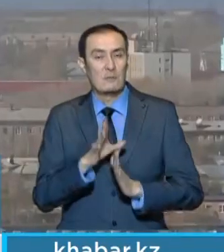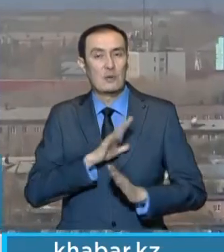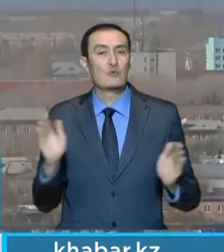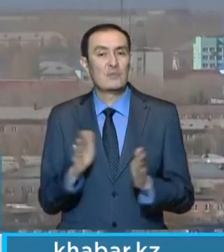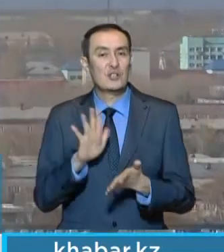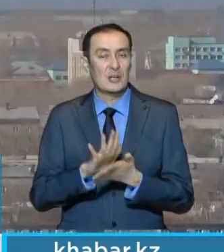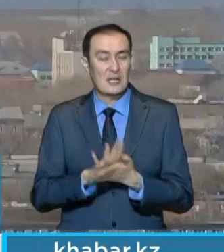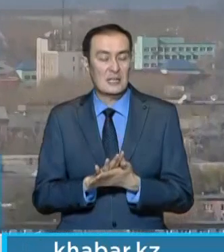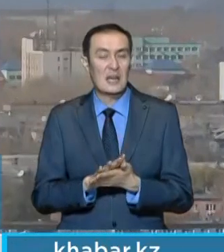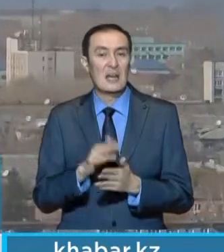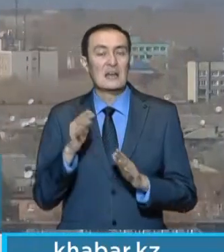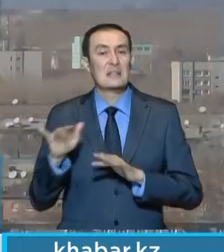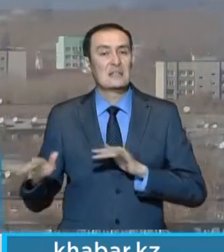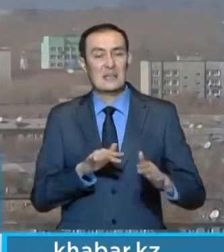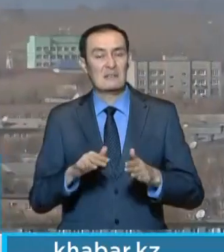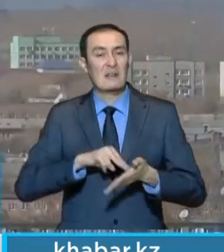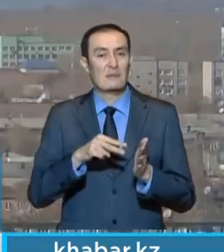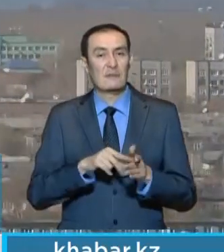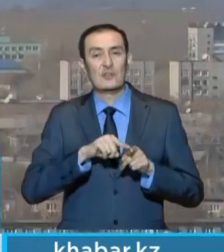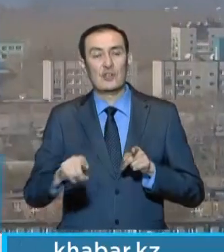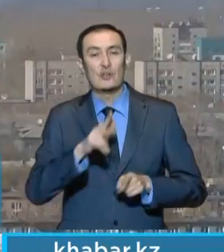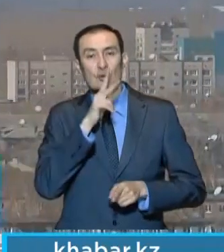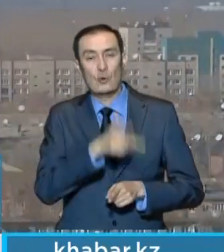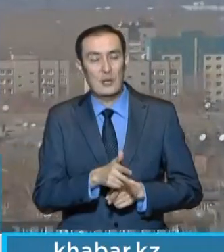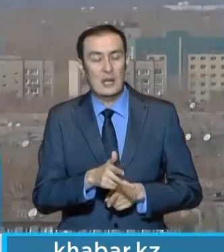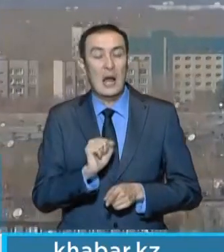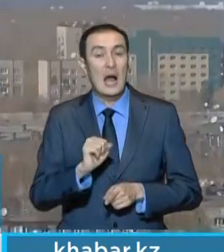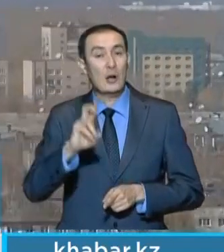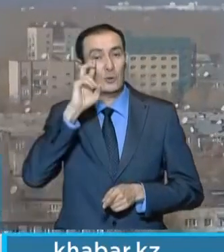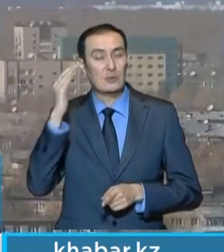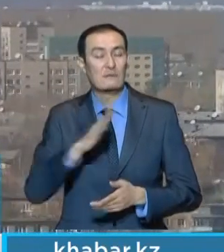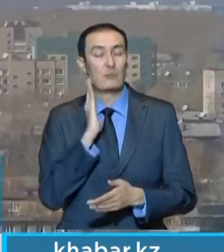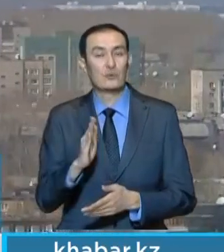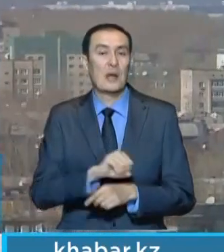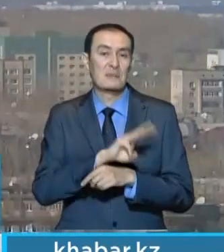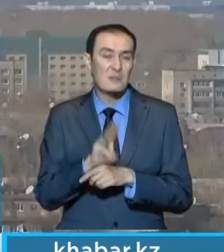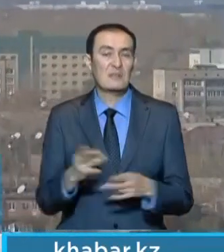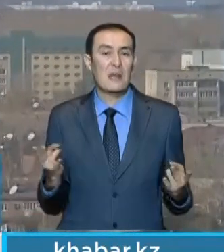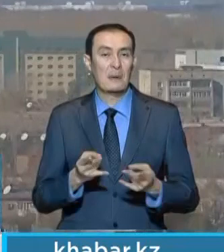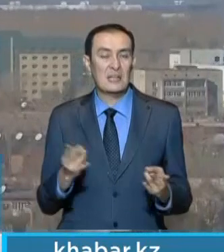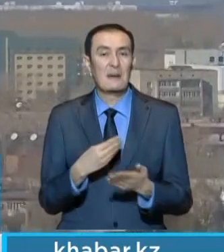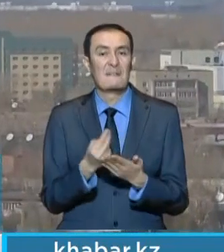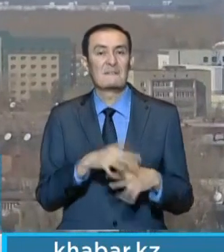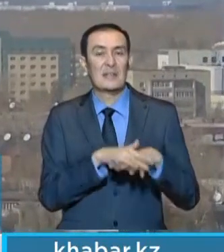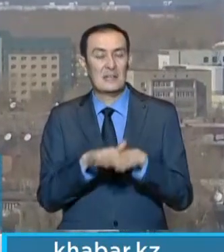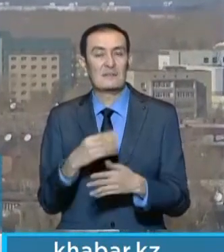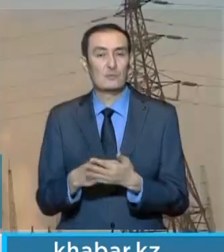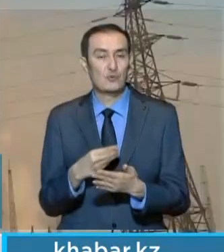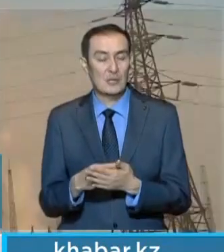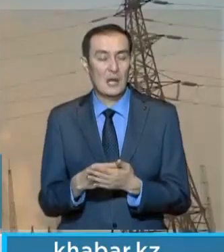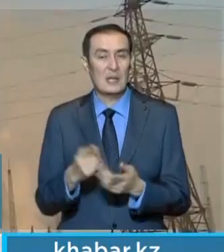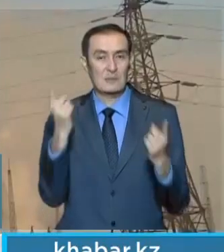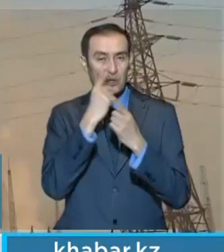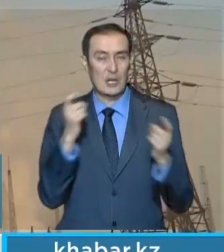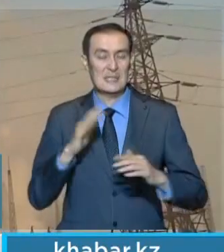среды. Все действия распишут на ближайшие 3 года. А со стороны государства будет обеспечено необходимое финансирование из бюджета,